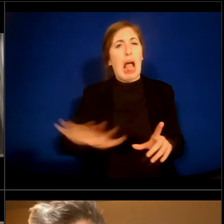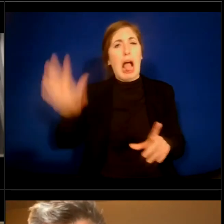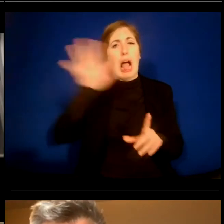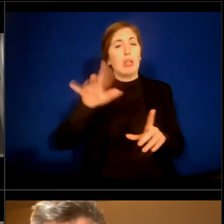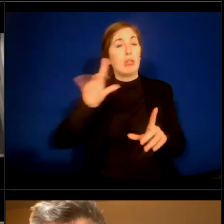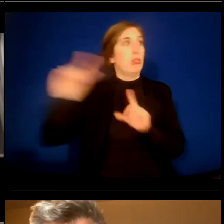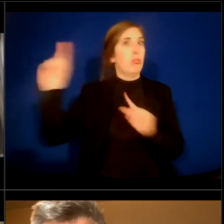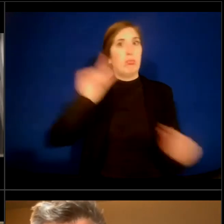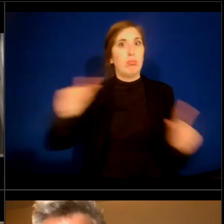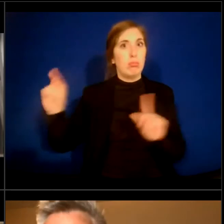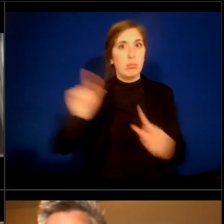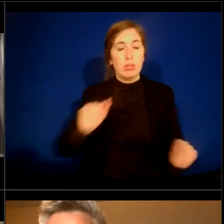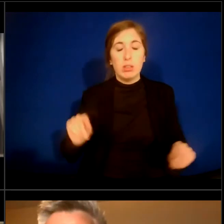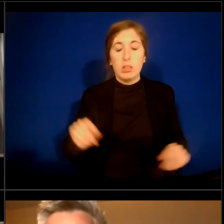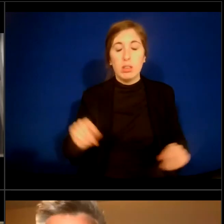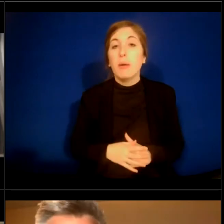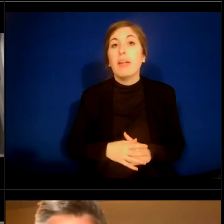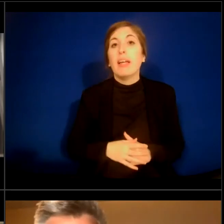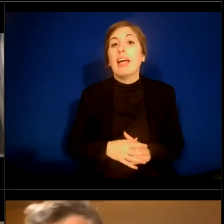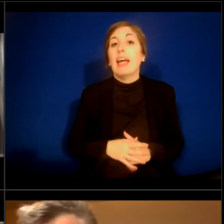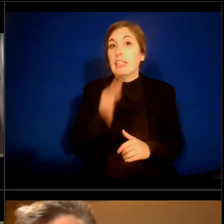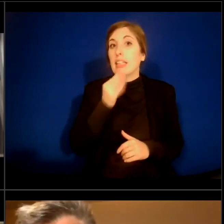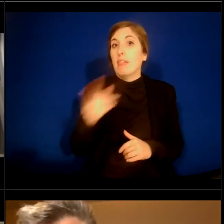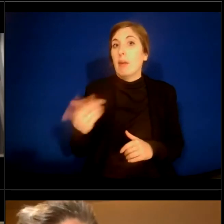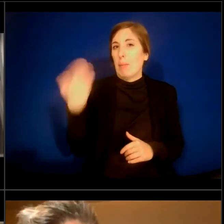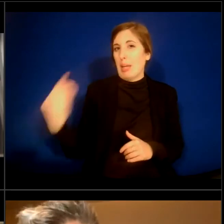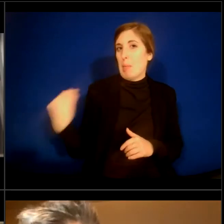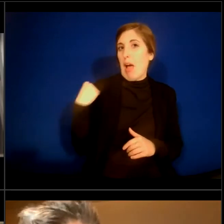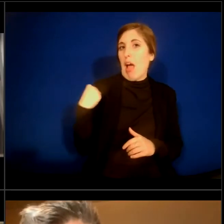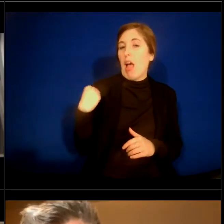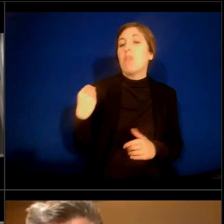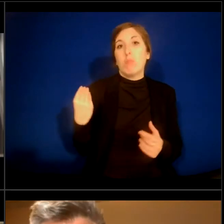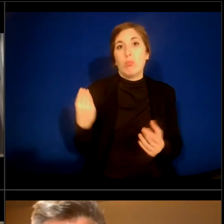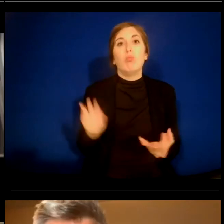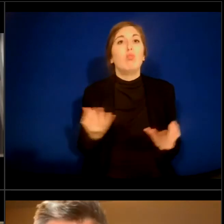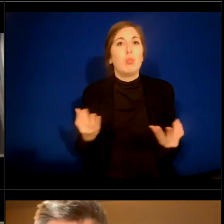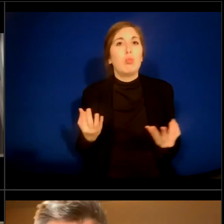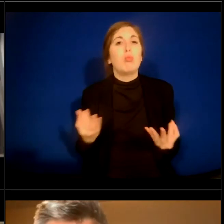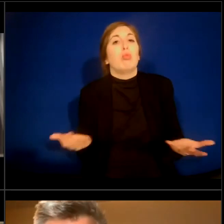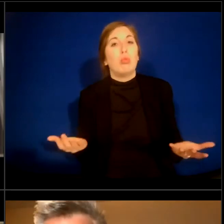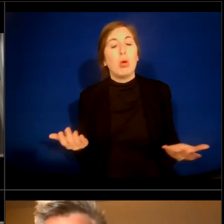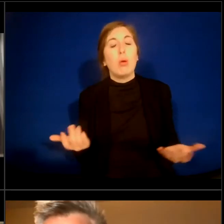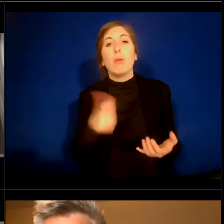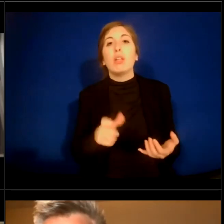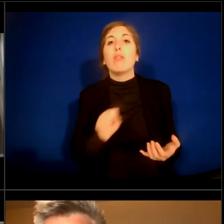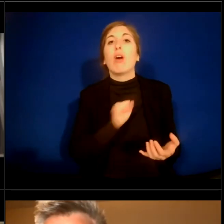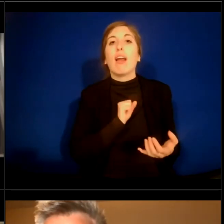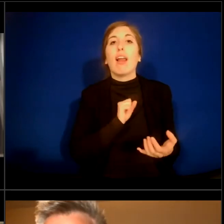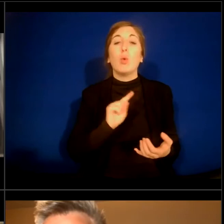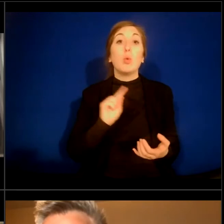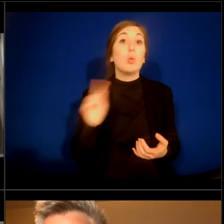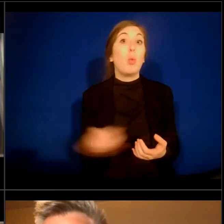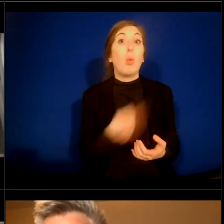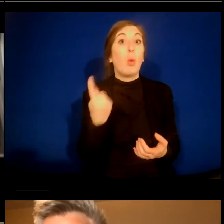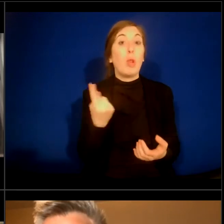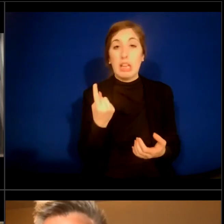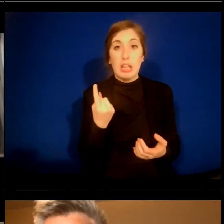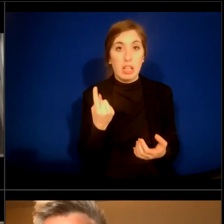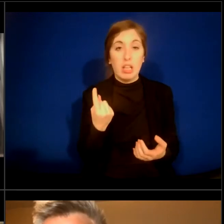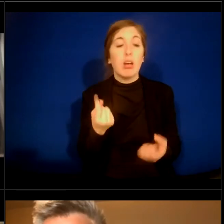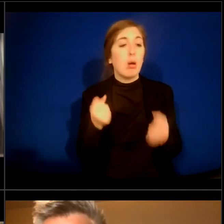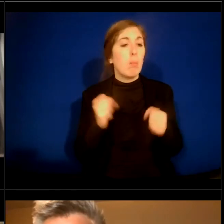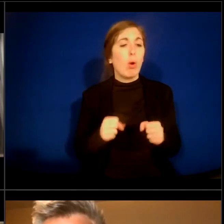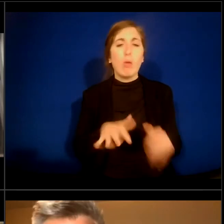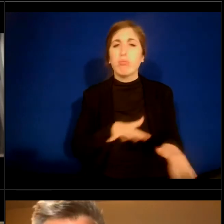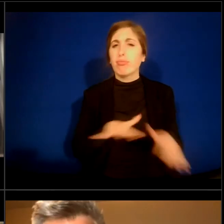E per cui è pertinente la domanda, perché credo che tutti noi, insomma, si stia facendo il massimo e sono